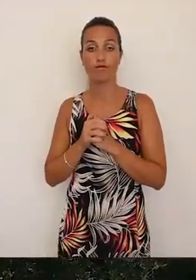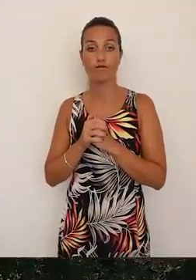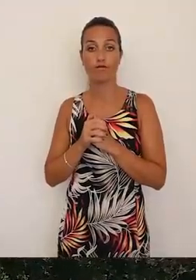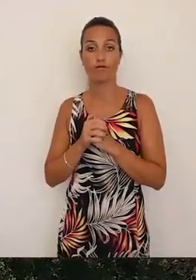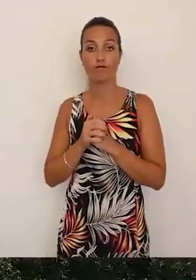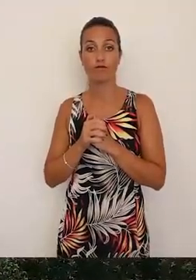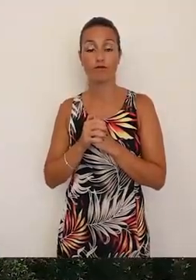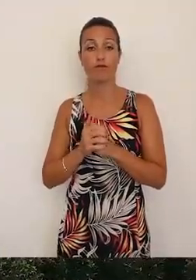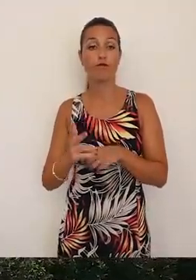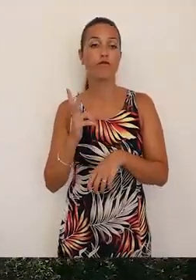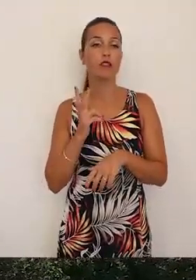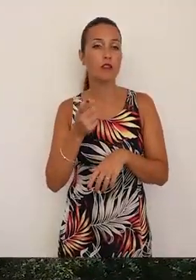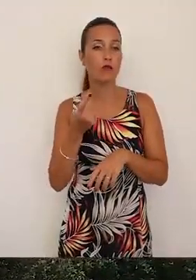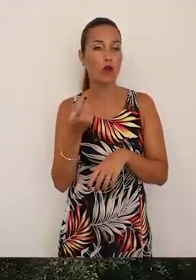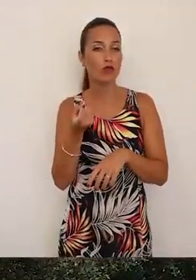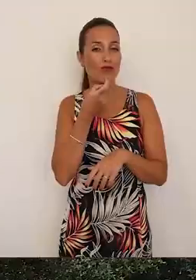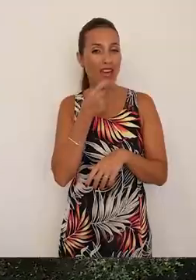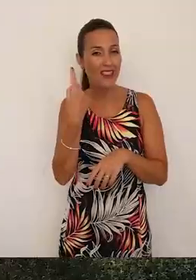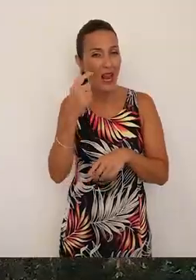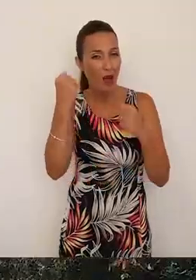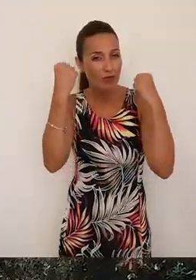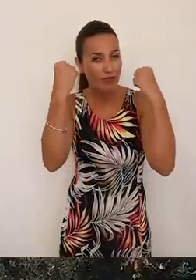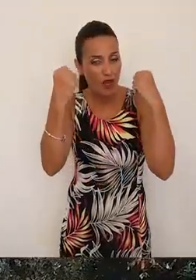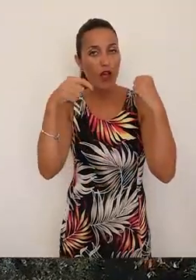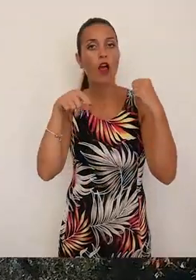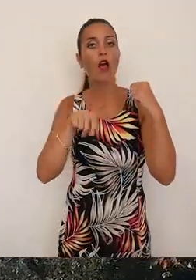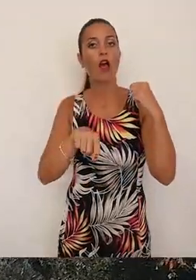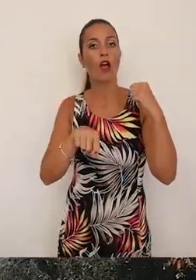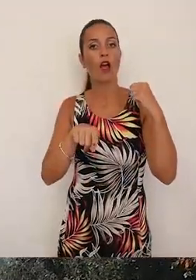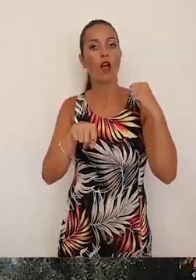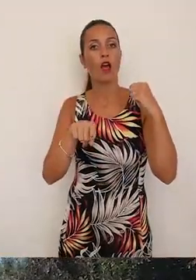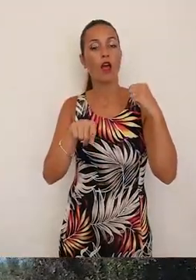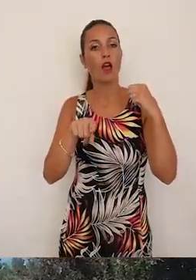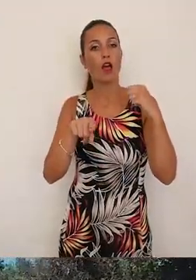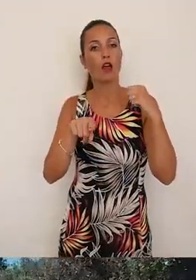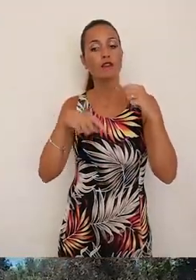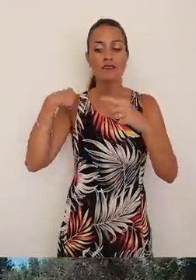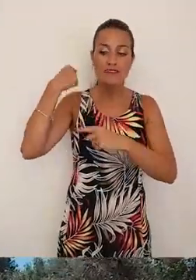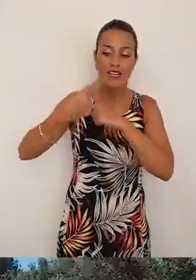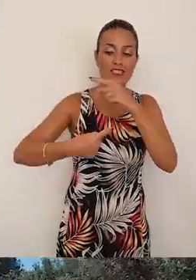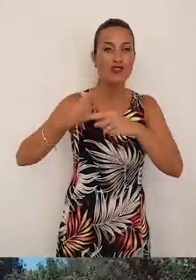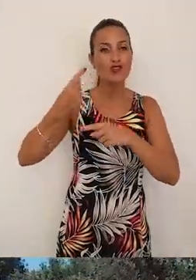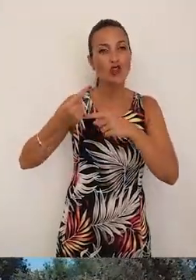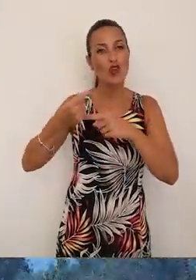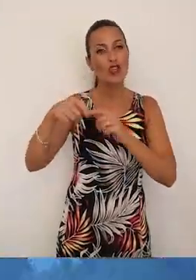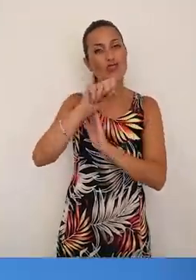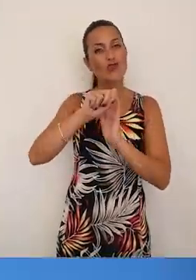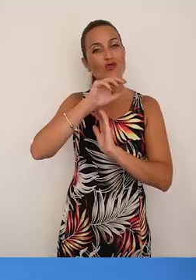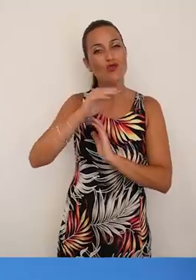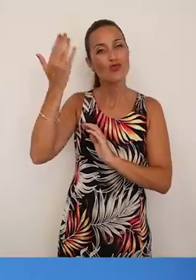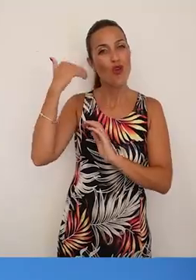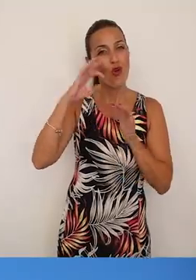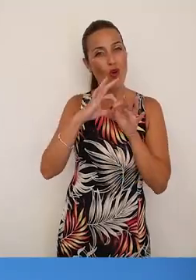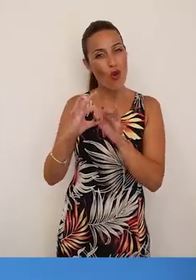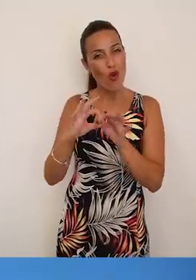Il patrimonio megalitico di Curzi si inserisce nella tradizione della civiltà megalitica salentina, anticamente attiva su buona parte